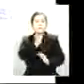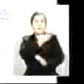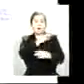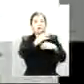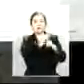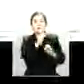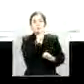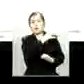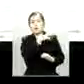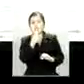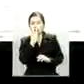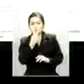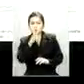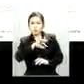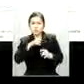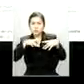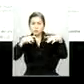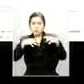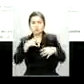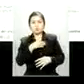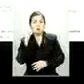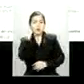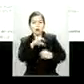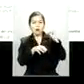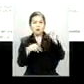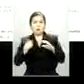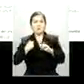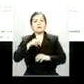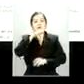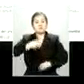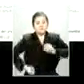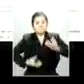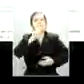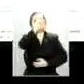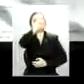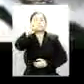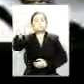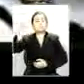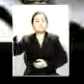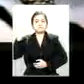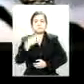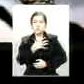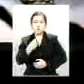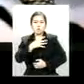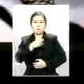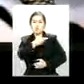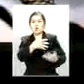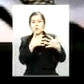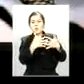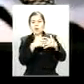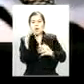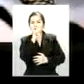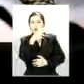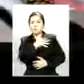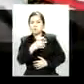บไซต์และมีการตั้งหน้า Facebook ชื่อว่า We Hate Akon หรือเราเกลียด Akon ในที่สุดรัฐบาลศรีลังกา